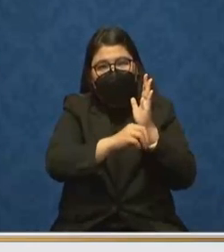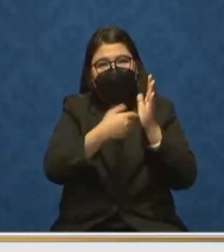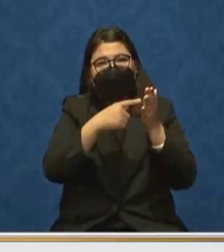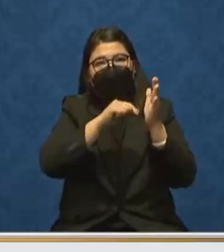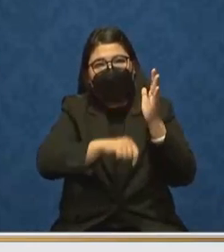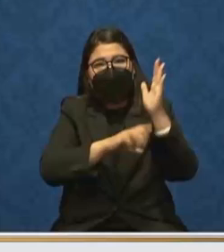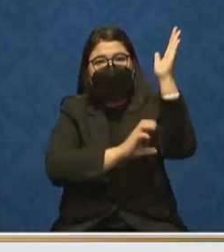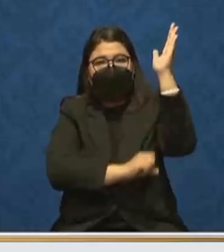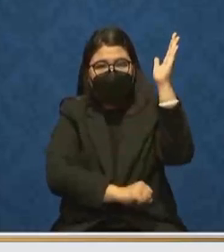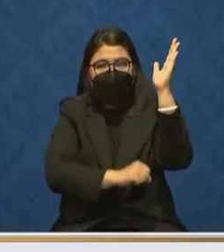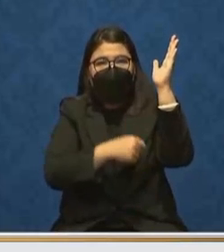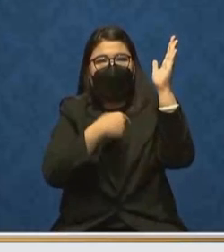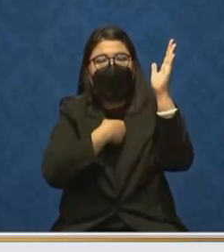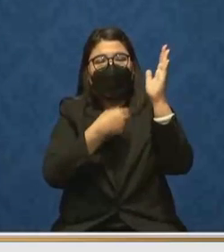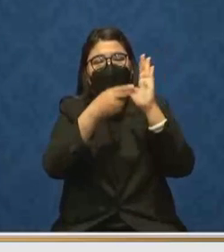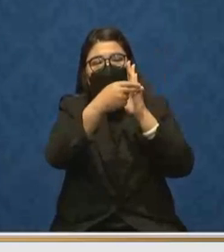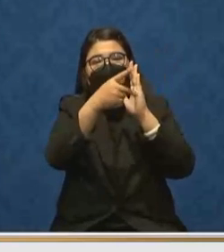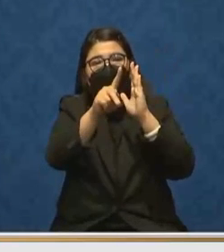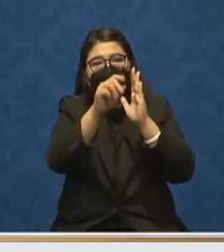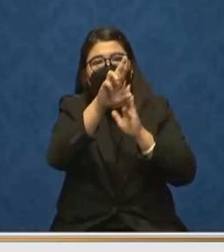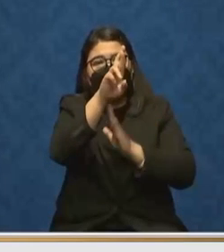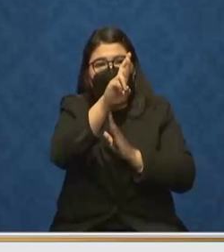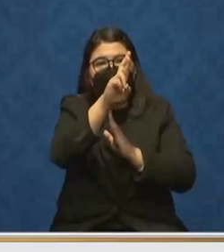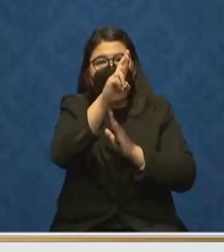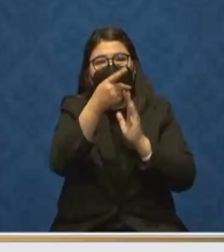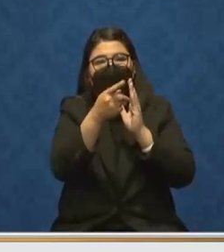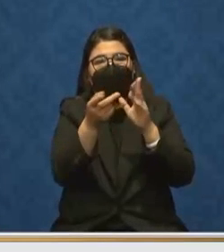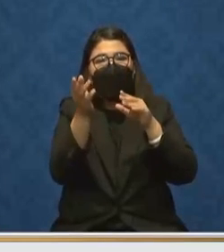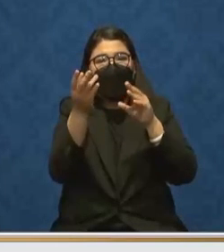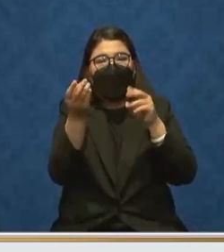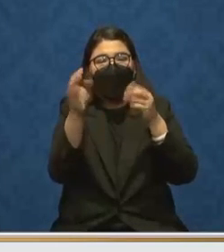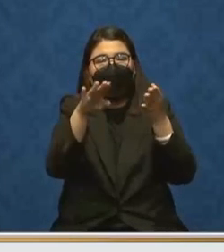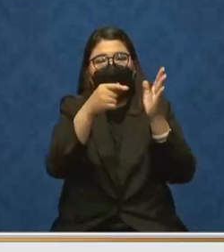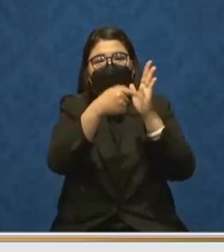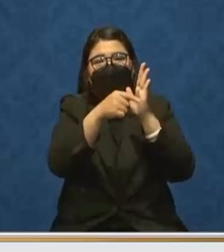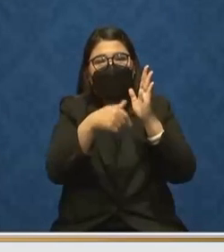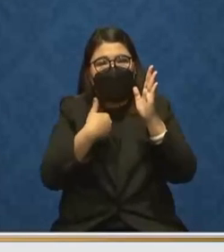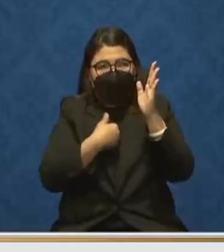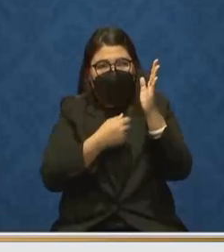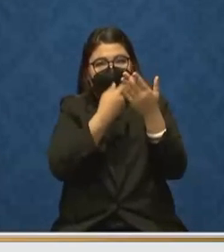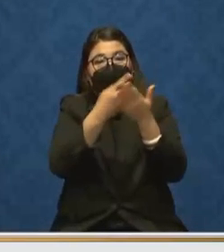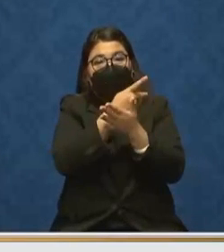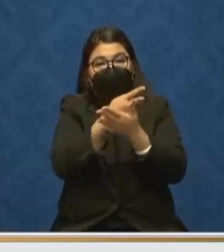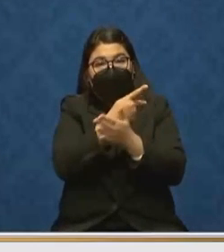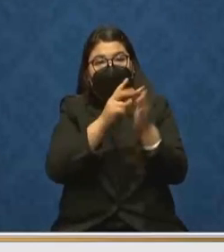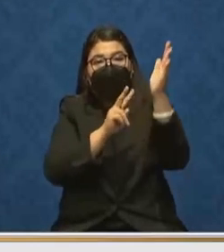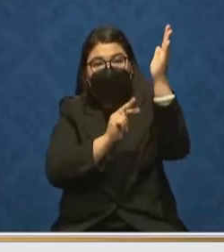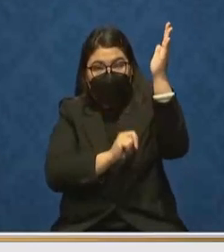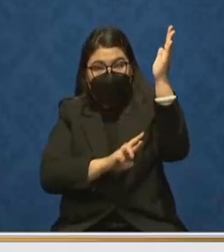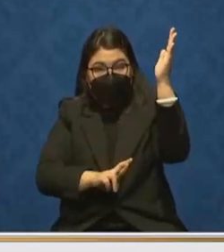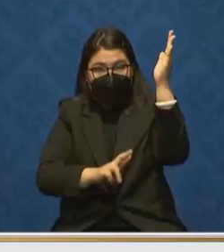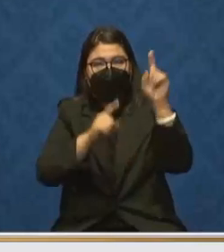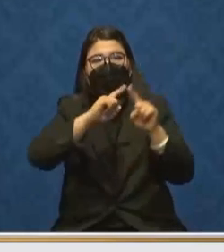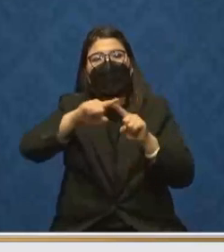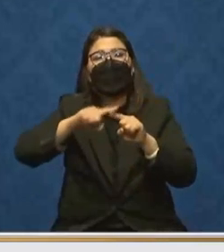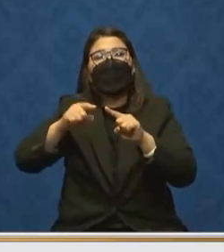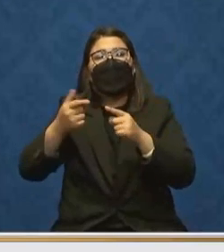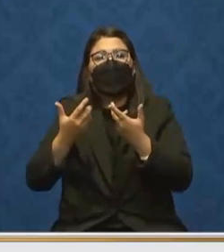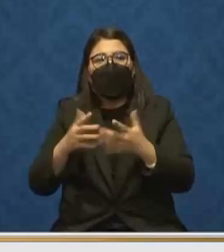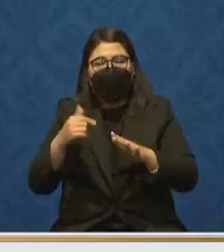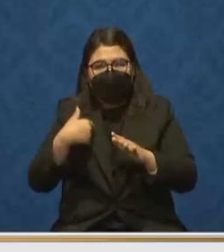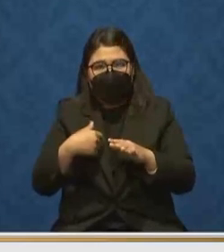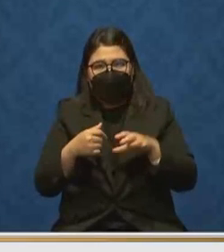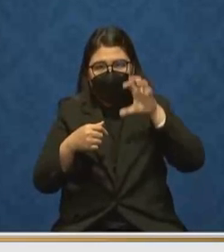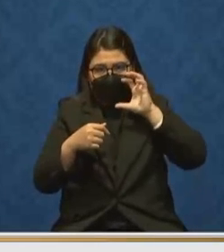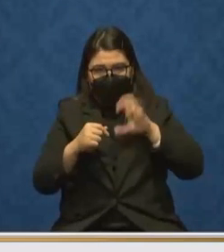งขลาหนองคายเชียงรายนครพนมกาญจนบุรีและนราธิวาสเพื่อจะเพิ่มประสิทธิภาพการบริการคนเข้าเมือง